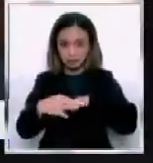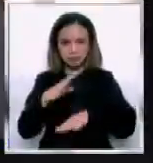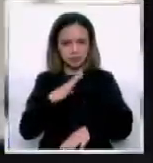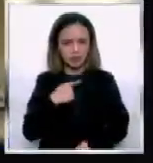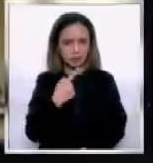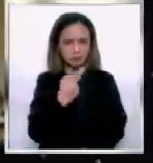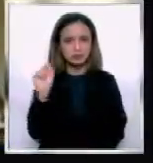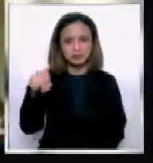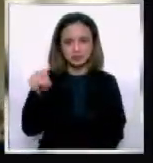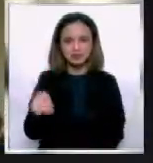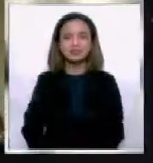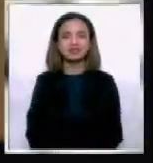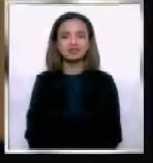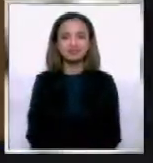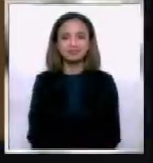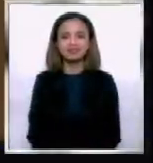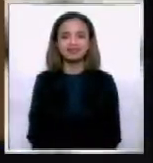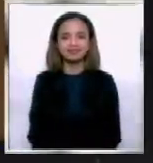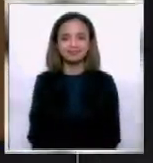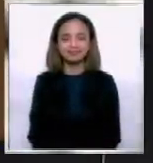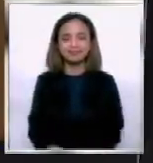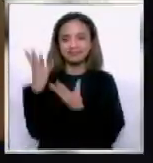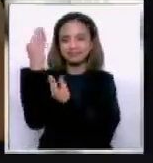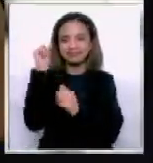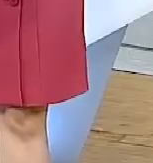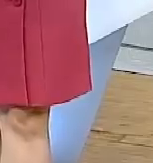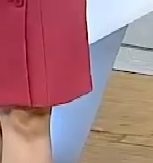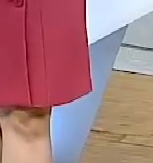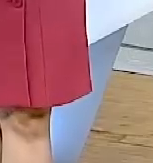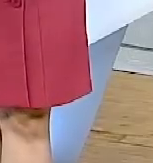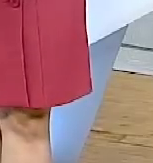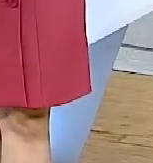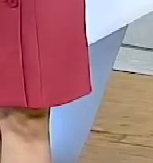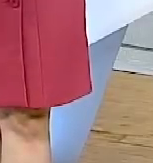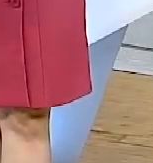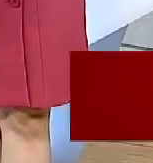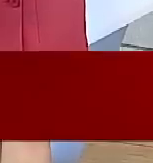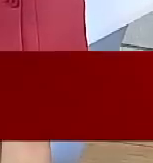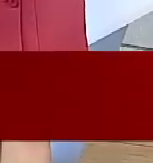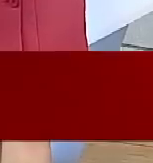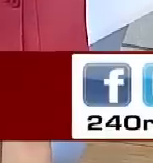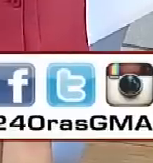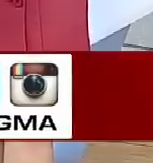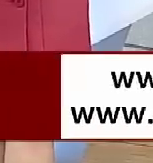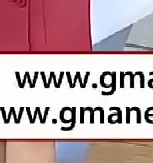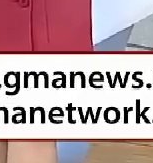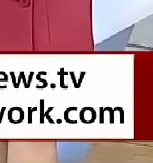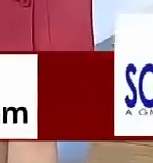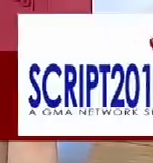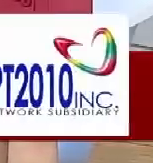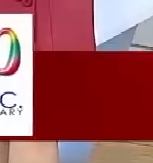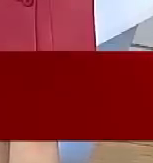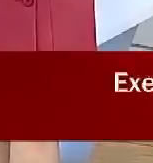Lars Santiago, updated sa Showbiz Happenings. At yan po ang mga balita ngayong Biyernes Santo. Ako po si